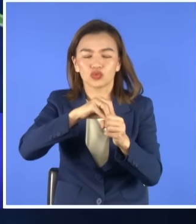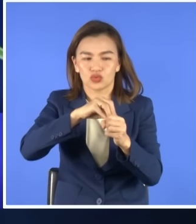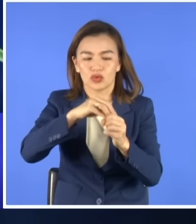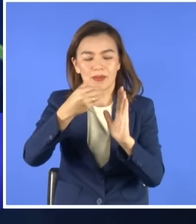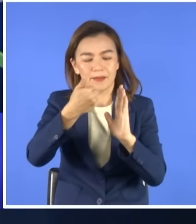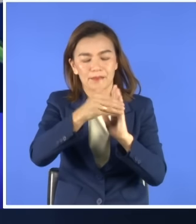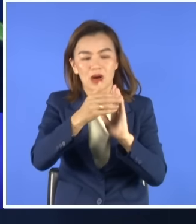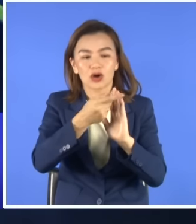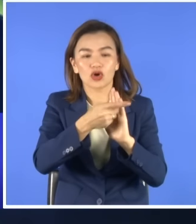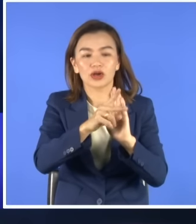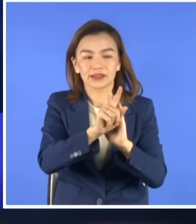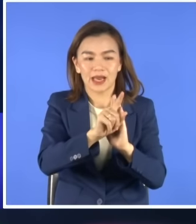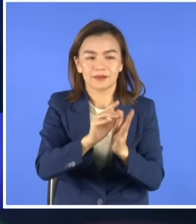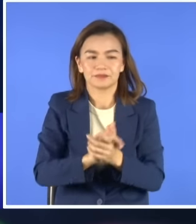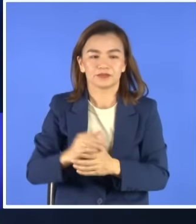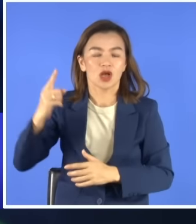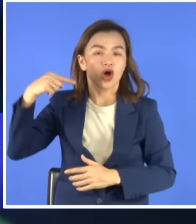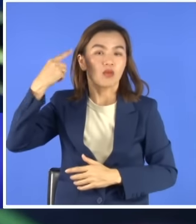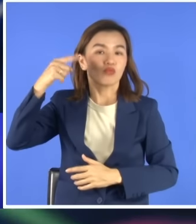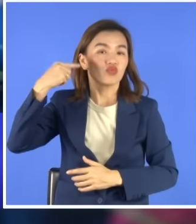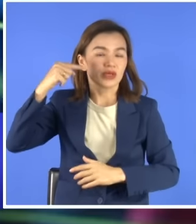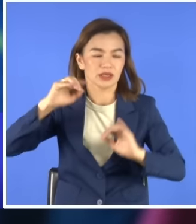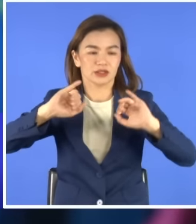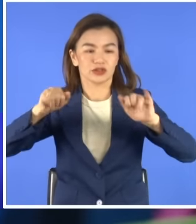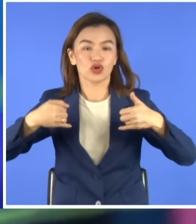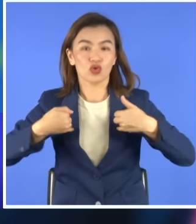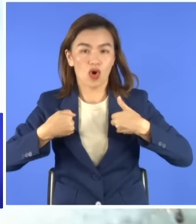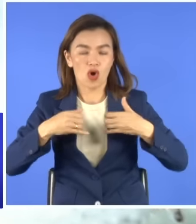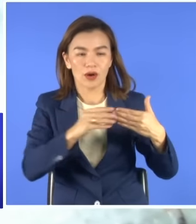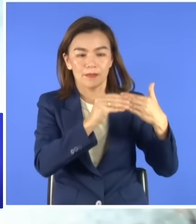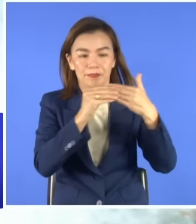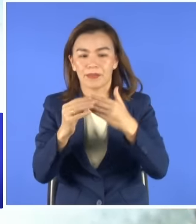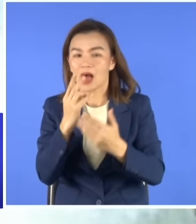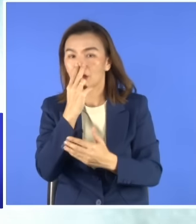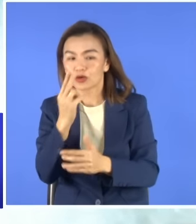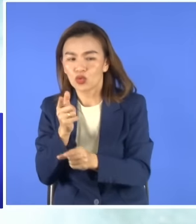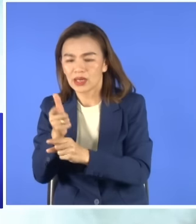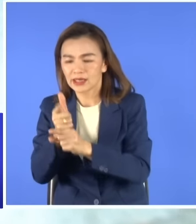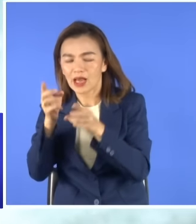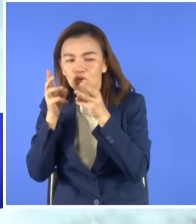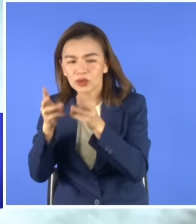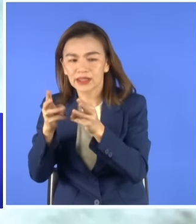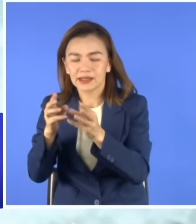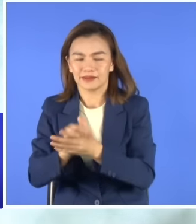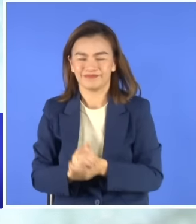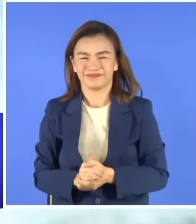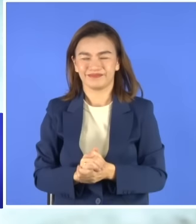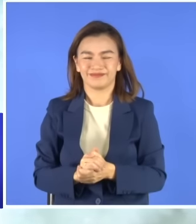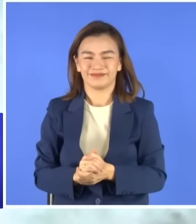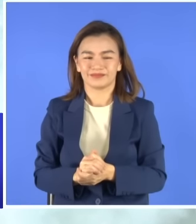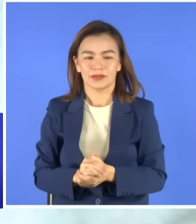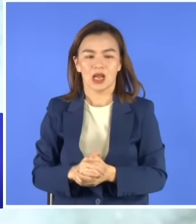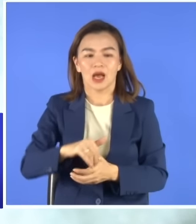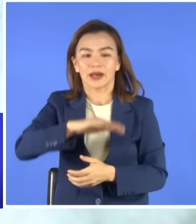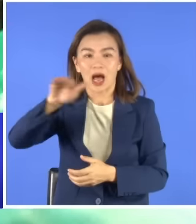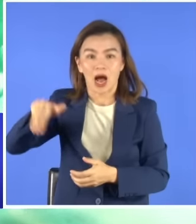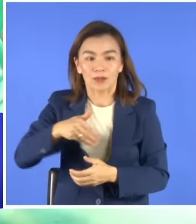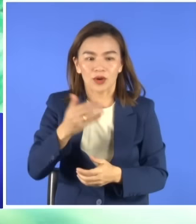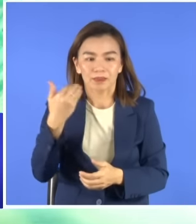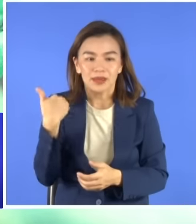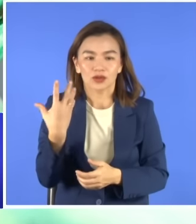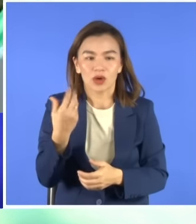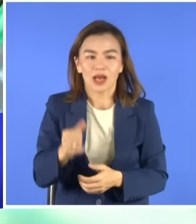มะลิโนนทิงเจ้าของศูนย์เหลี้ยงแมงดาเี่ก็พาผู้ื่อข่าวไปดูไปดูดูแมงดานากว่า 200ตัวที่